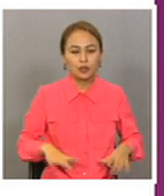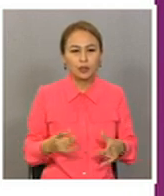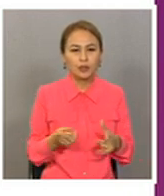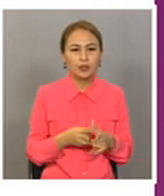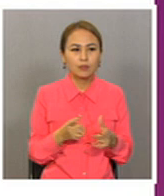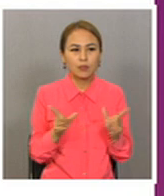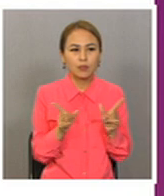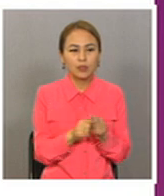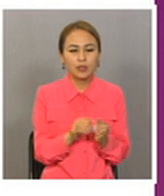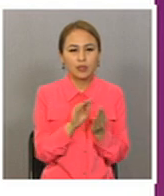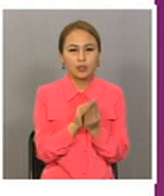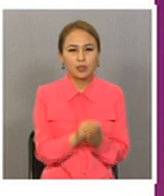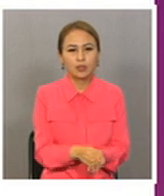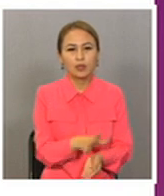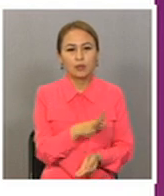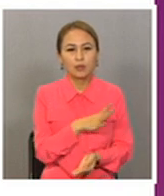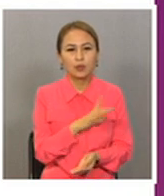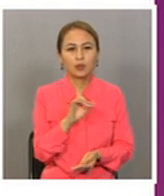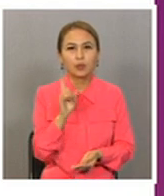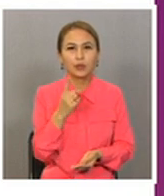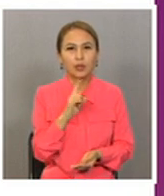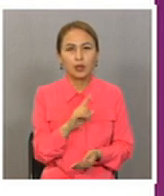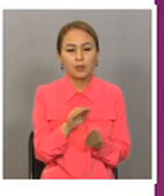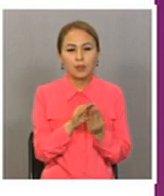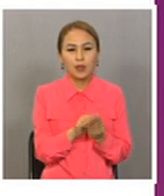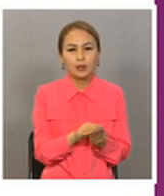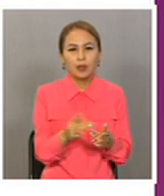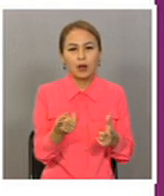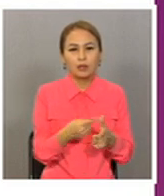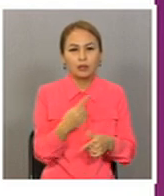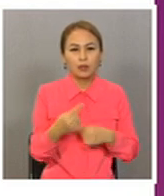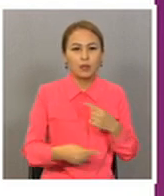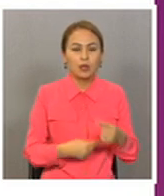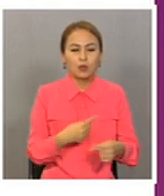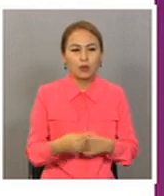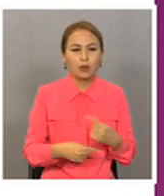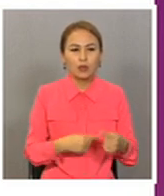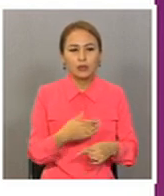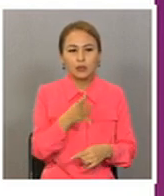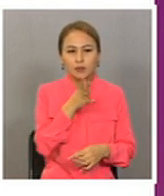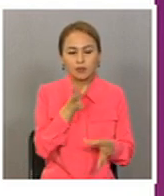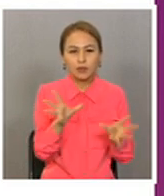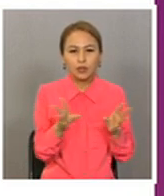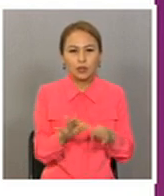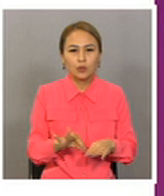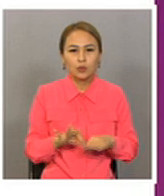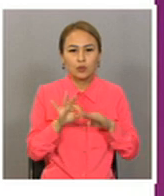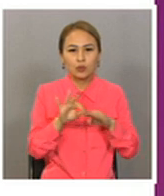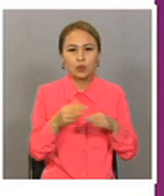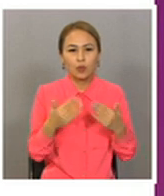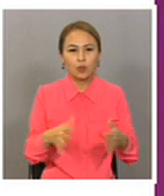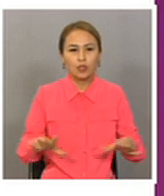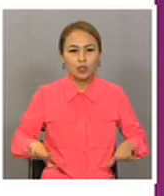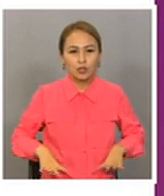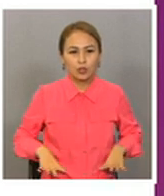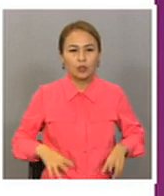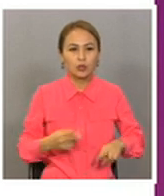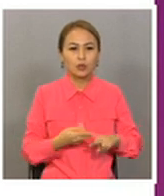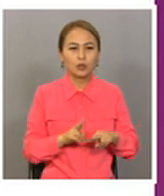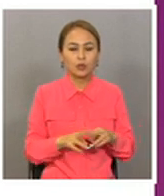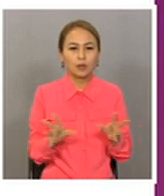жерлеген? Жауабы, мәйітті ата-баба аруағы әлеміне жеткізуші жүйрік жылқы болғандықтан